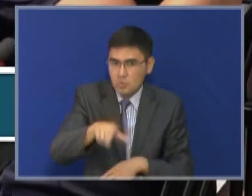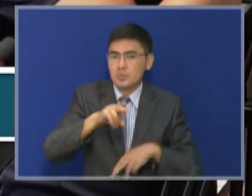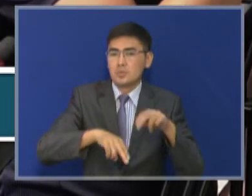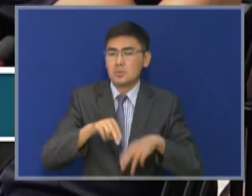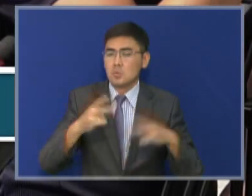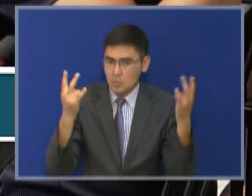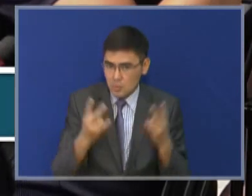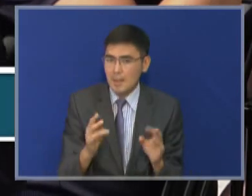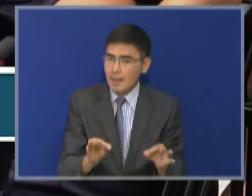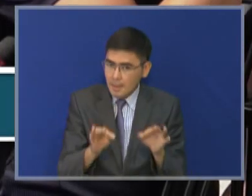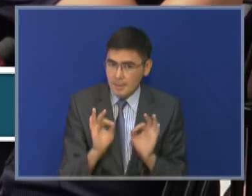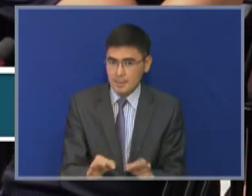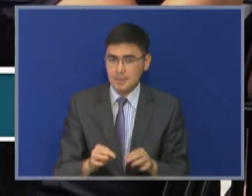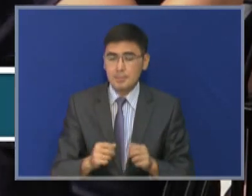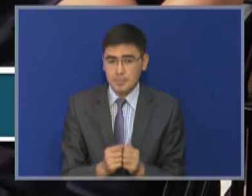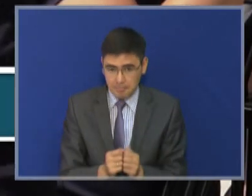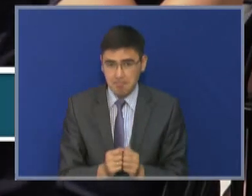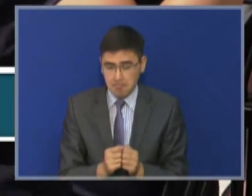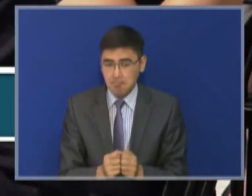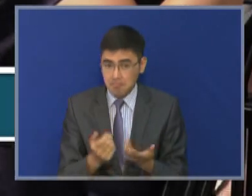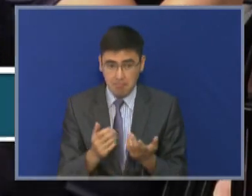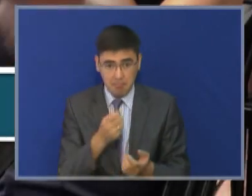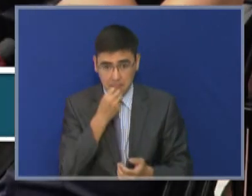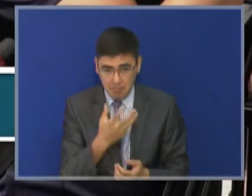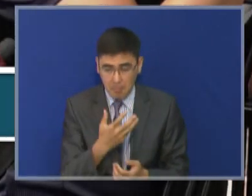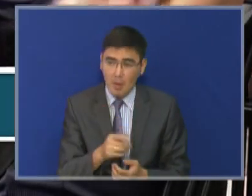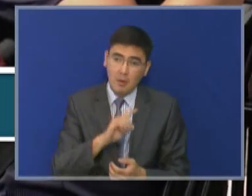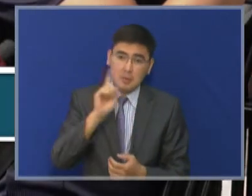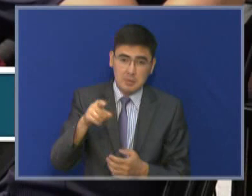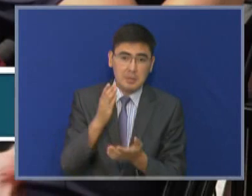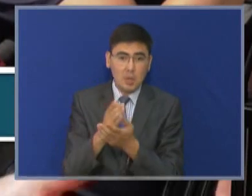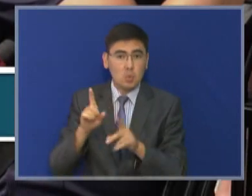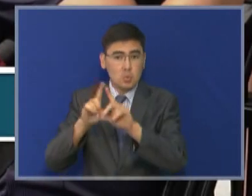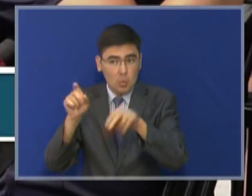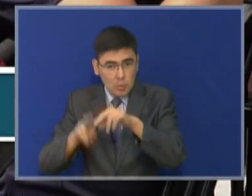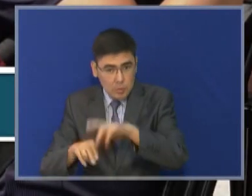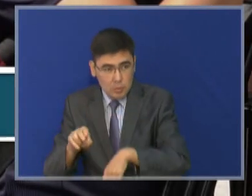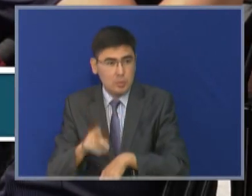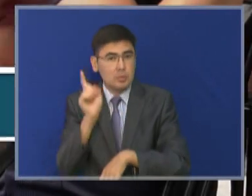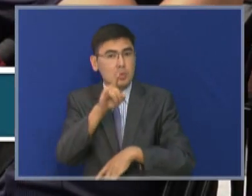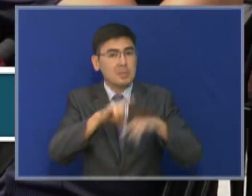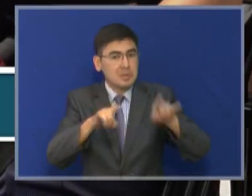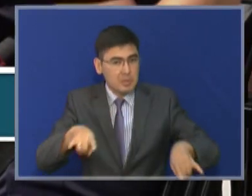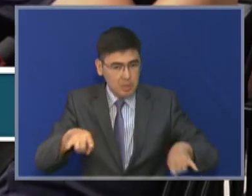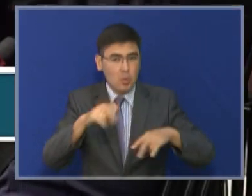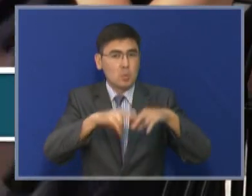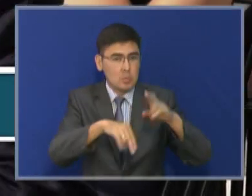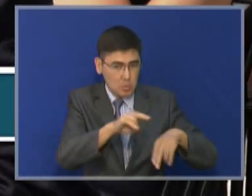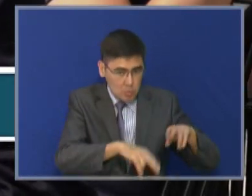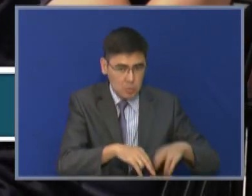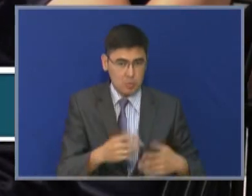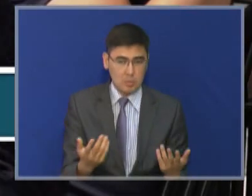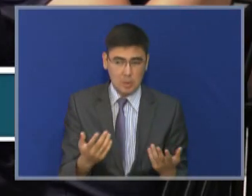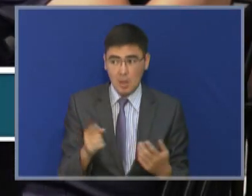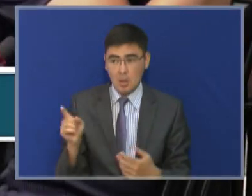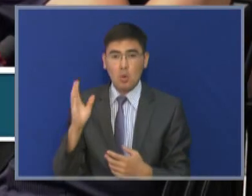Бұның жолы бар, бұның шамы бар. Тәуба, бұның енді мектебі бар, ана жақта балабақшасы бар, енді барлығын сөйлеп жатыр. Ішіне автобус жүргізу керек, мұнда